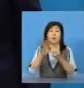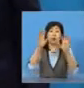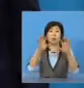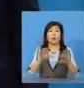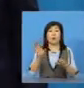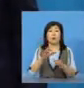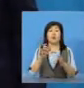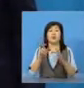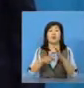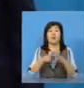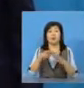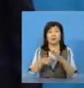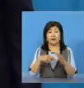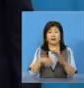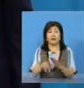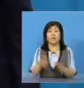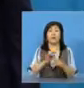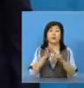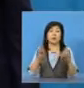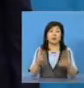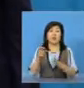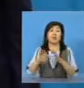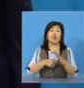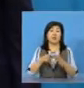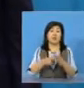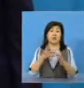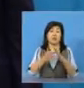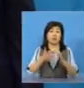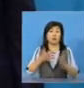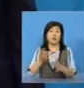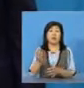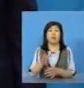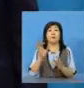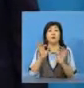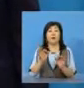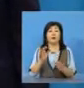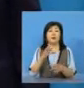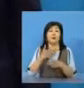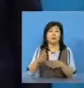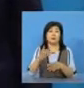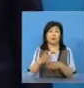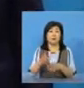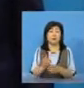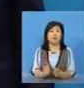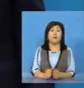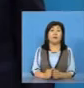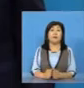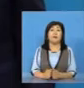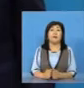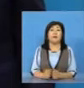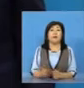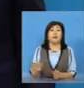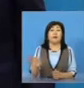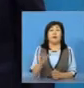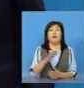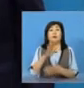недрах, усиливающих роль государства в проведении геологического изучения и рационального использования недр. Президент отметил особую